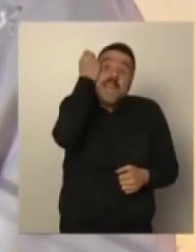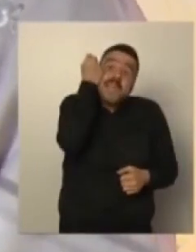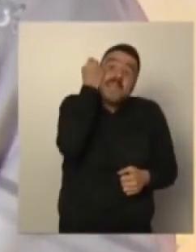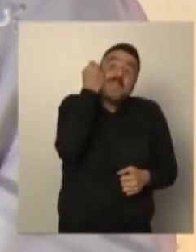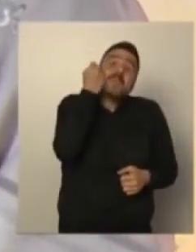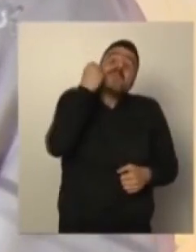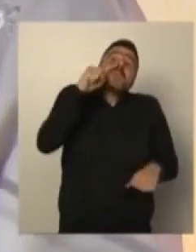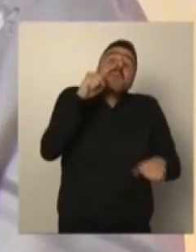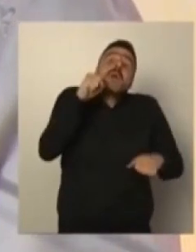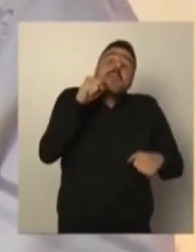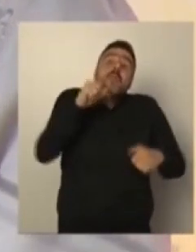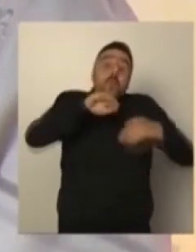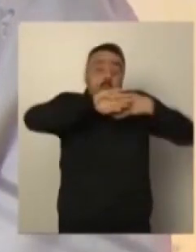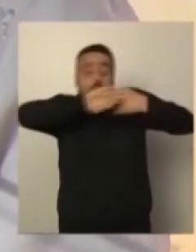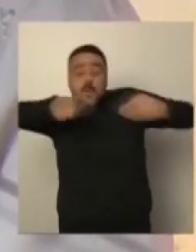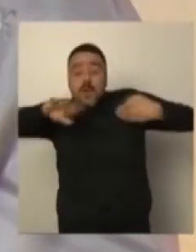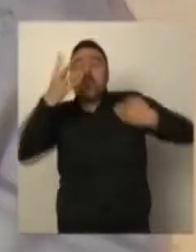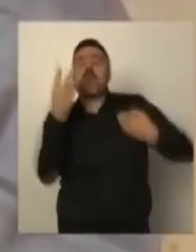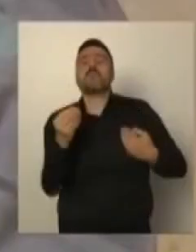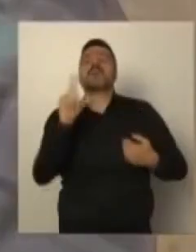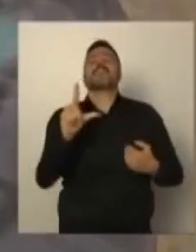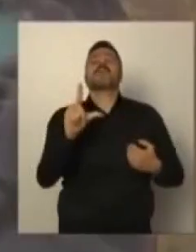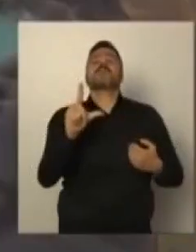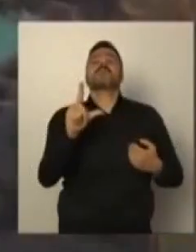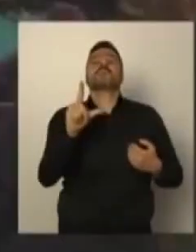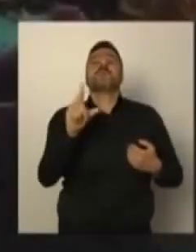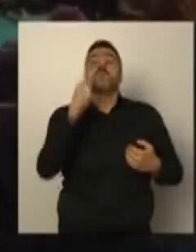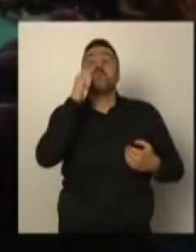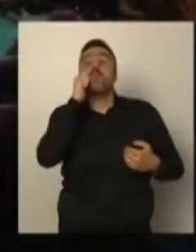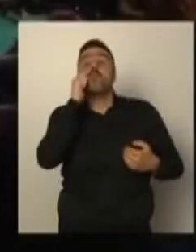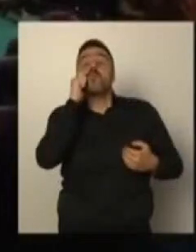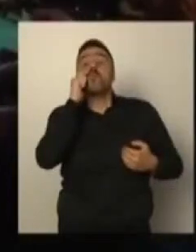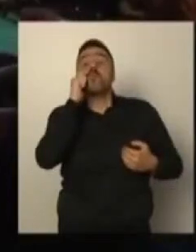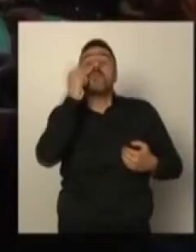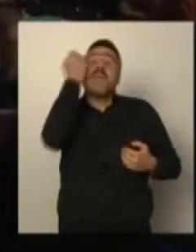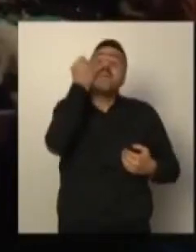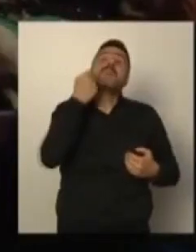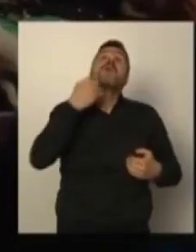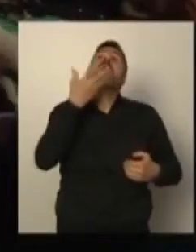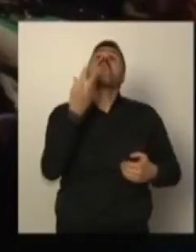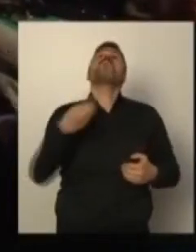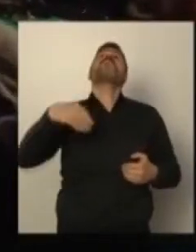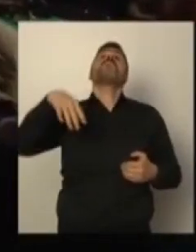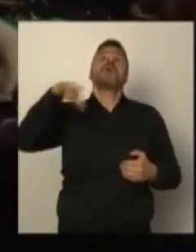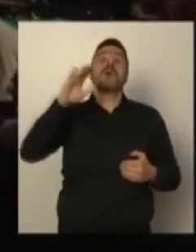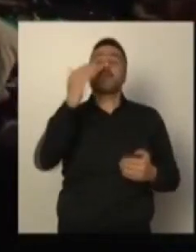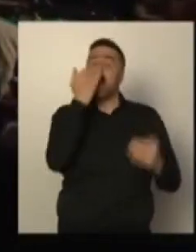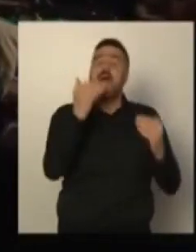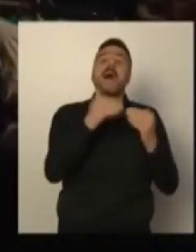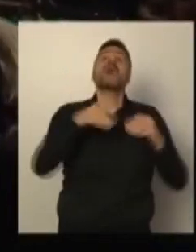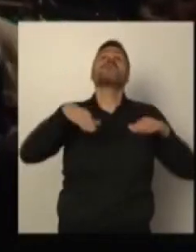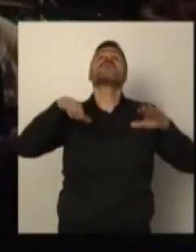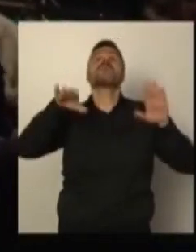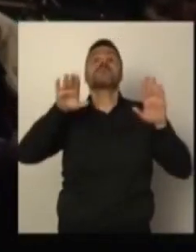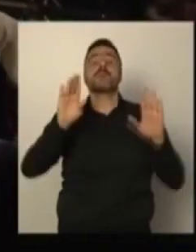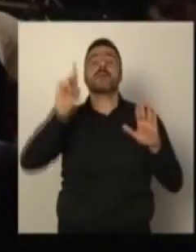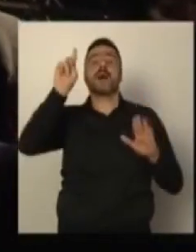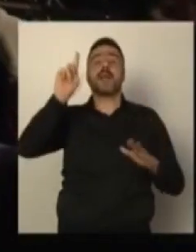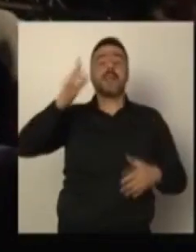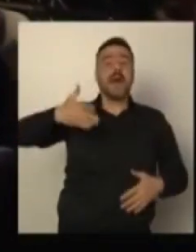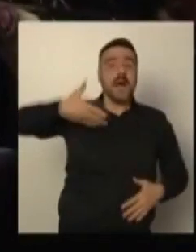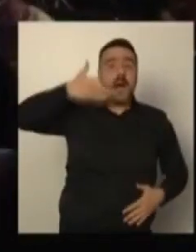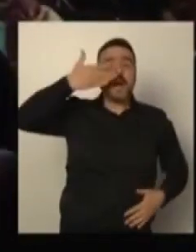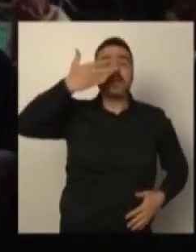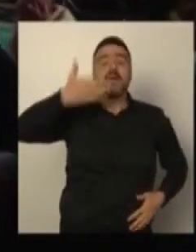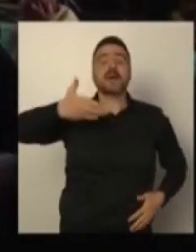kaçınmak. Müminlere cimrilik yakışmaz, mümine cimrilik yakışmaz. Rabbimiz buyuruyor ki,